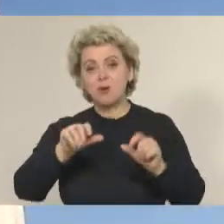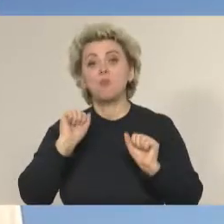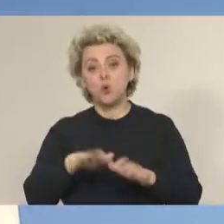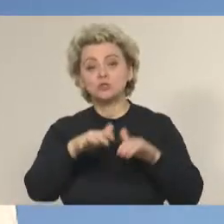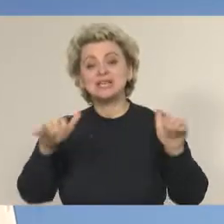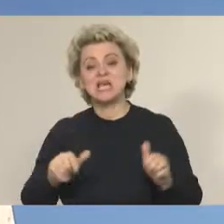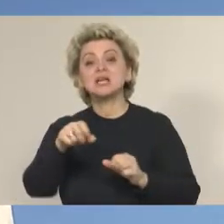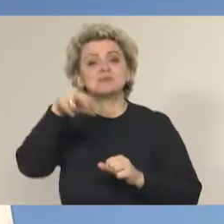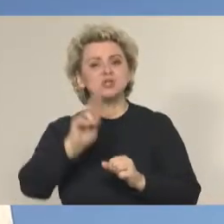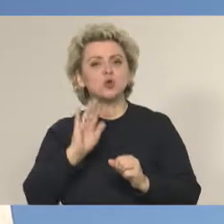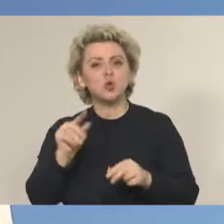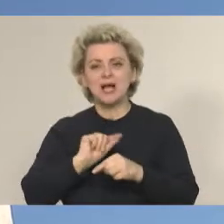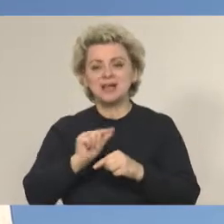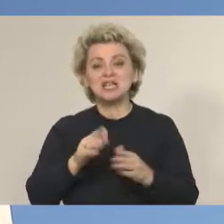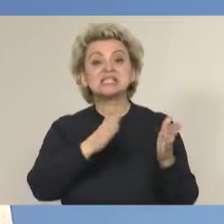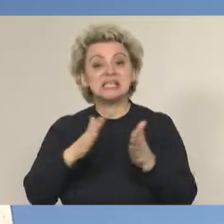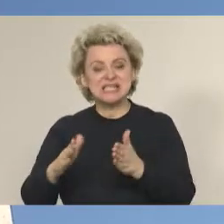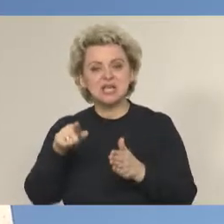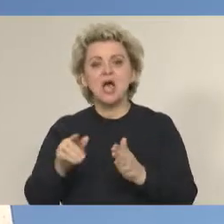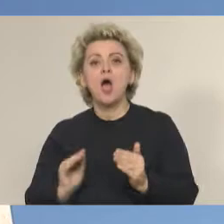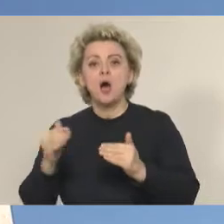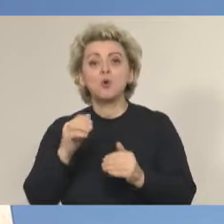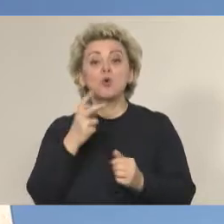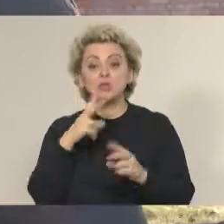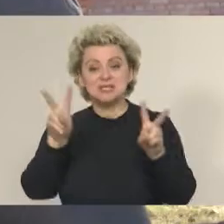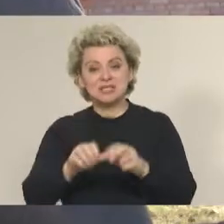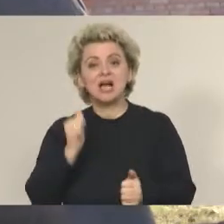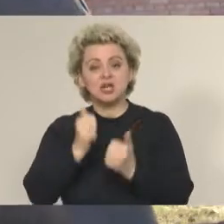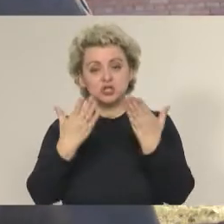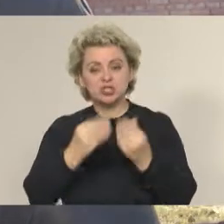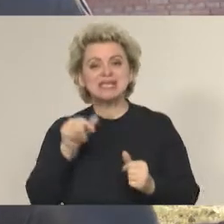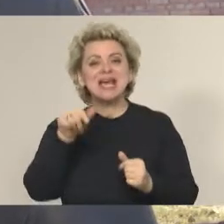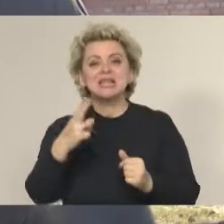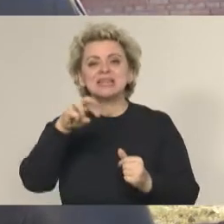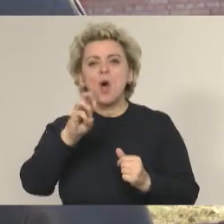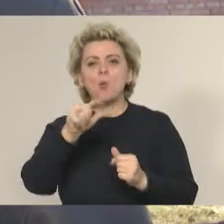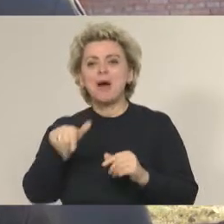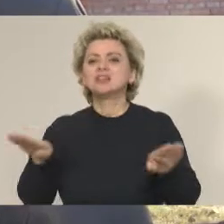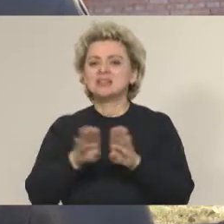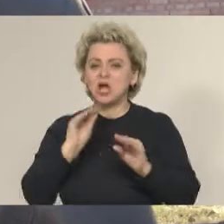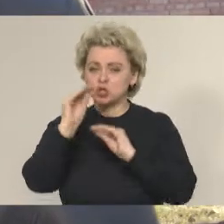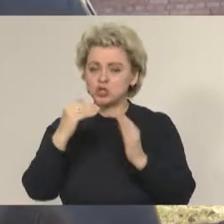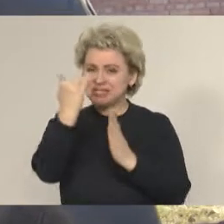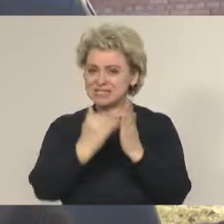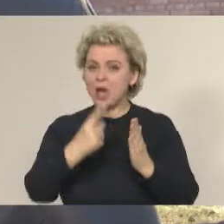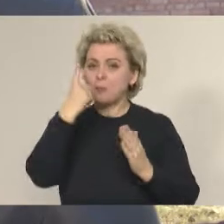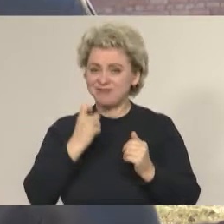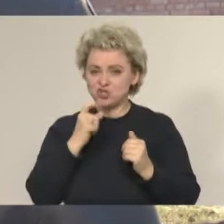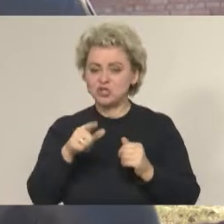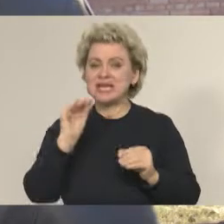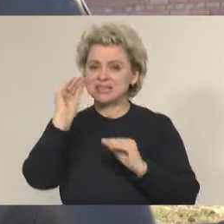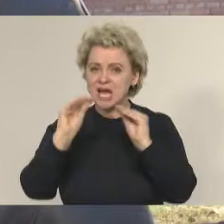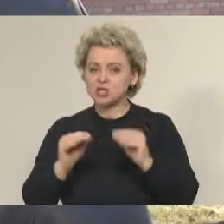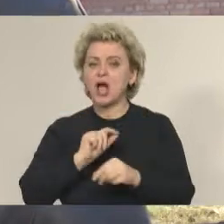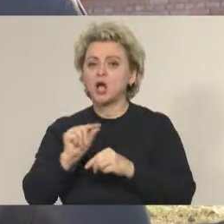пока специалисты только контролируют состояние, обходят ежедневно. Дамба также оснащена системой оповещения